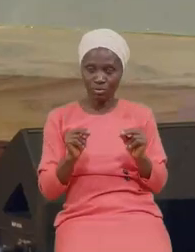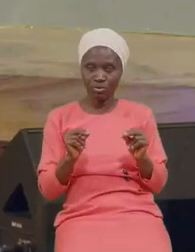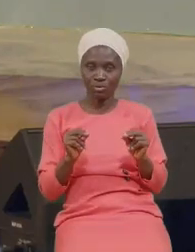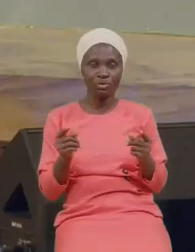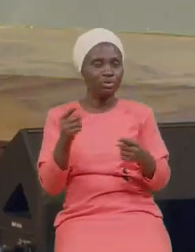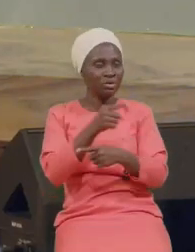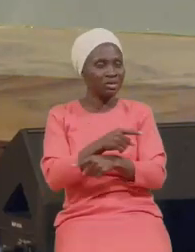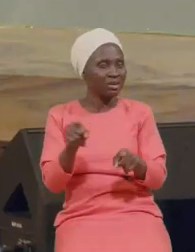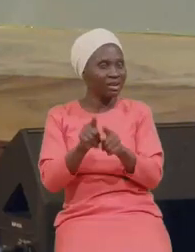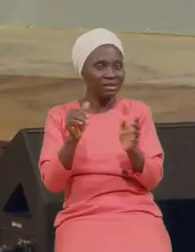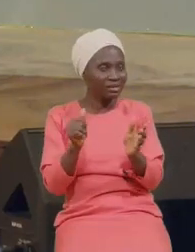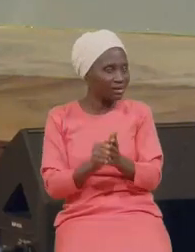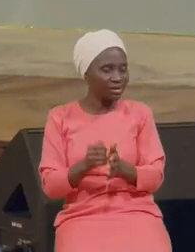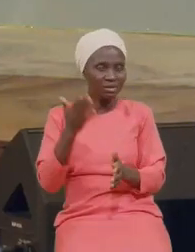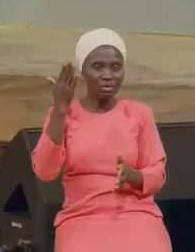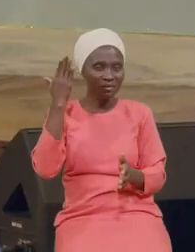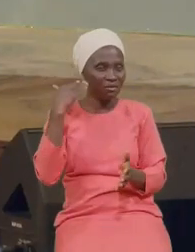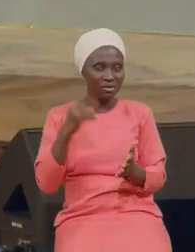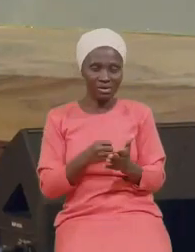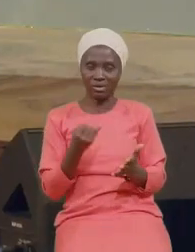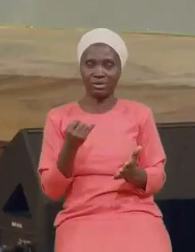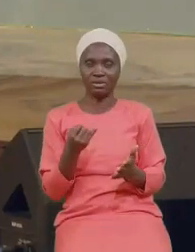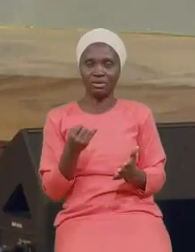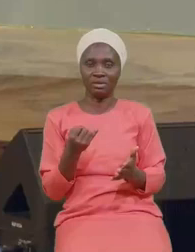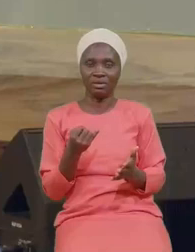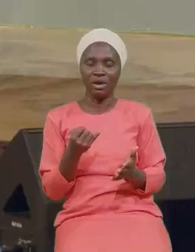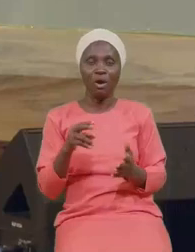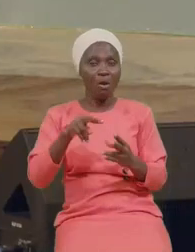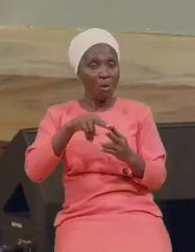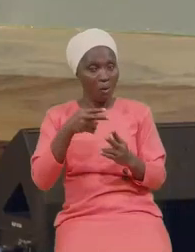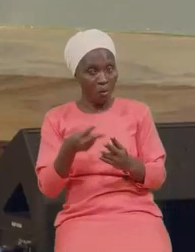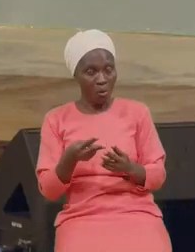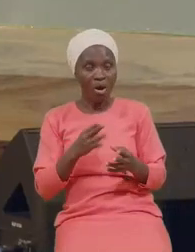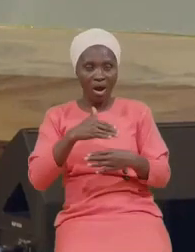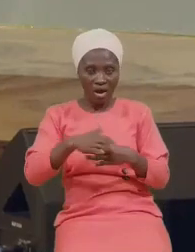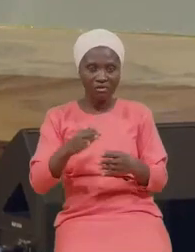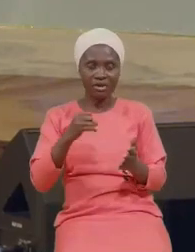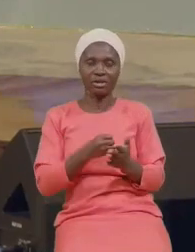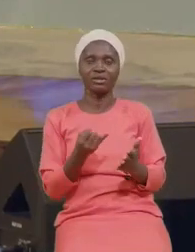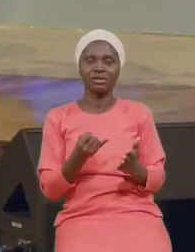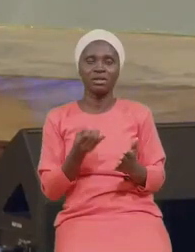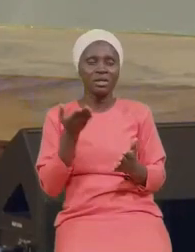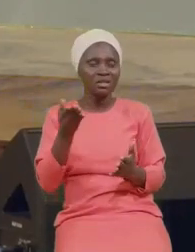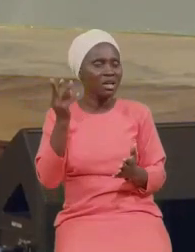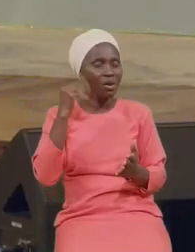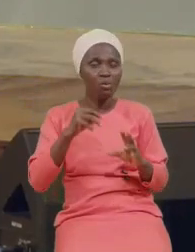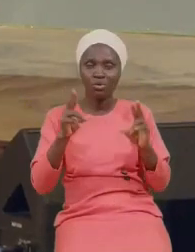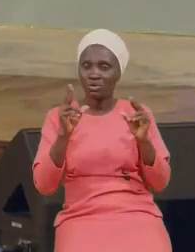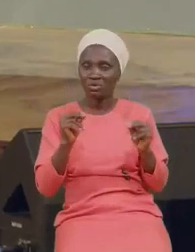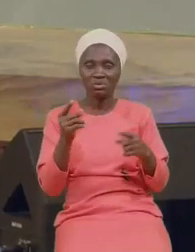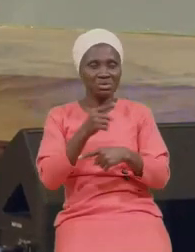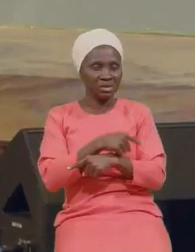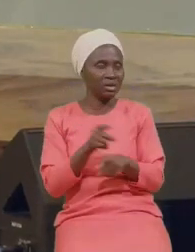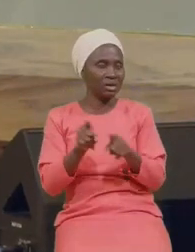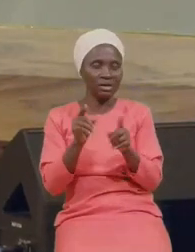une jour comme celui-là ni avant ni après il n'y a